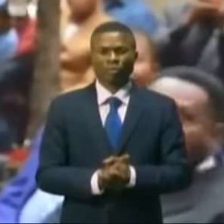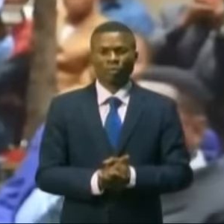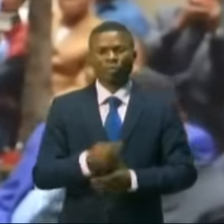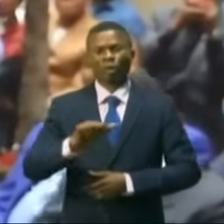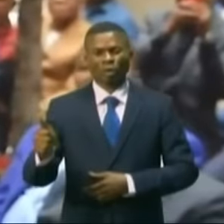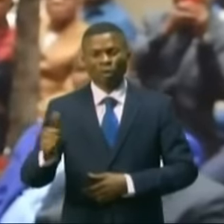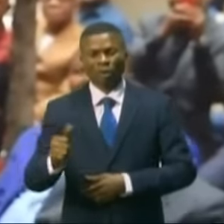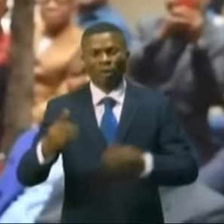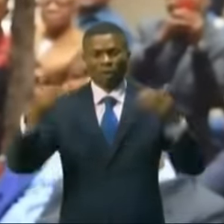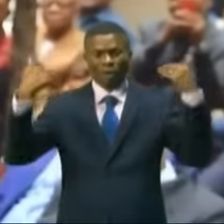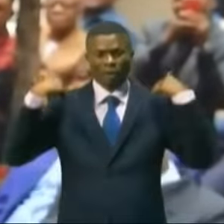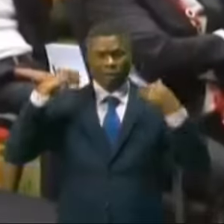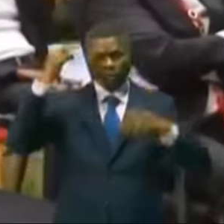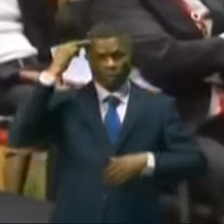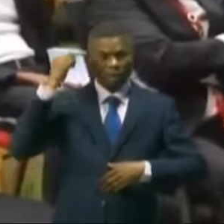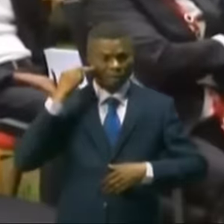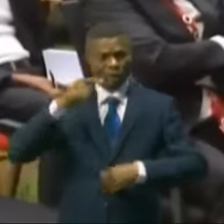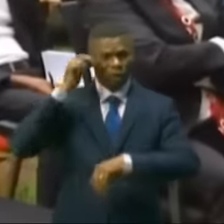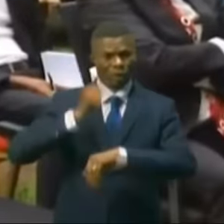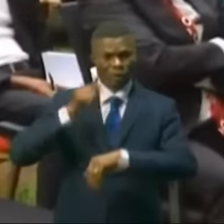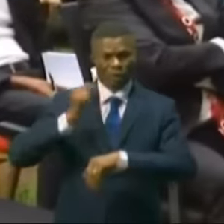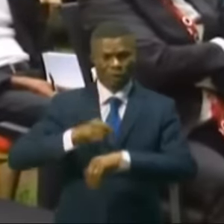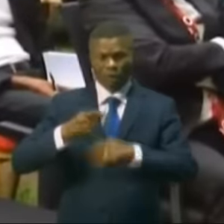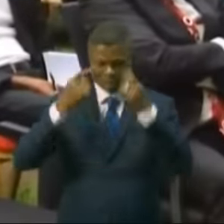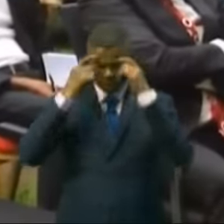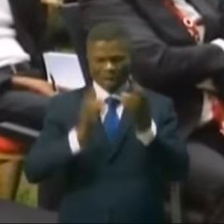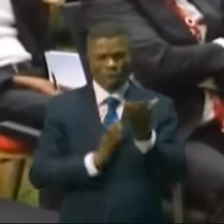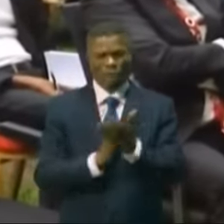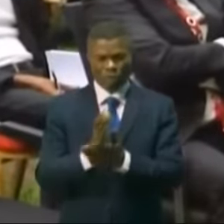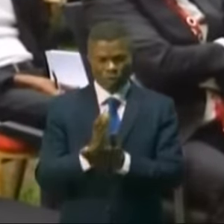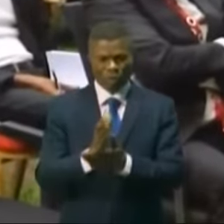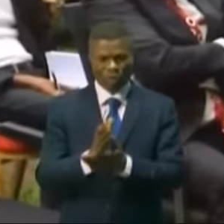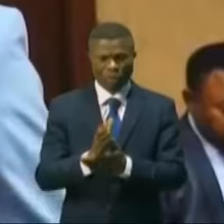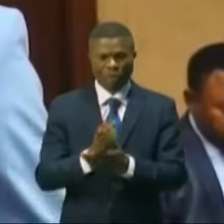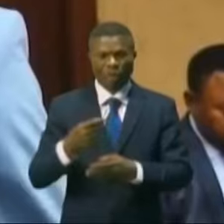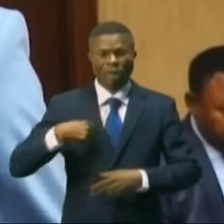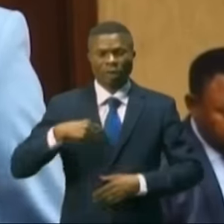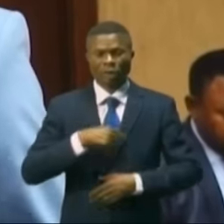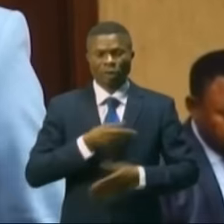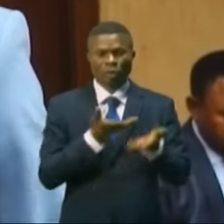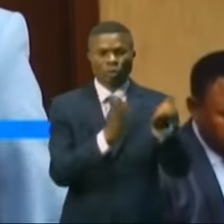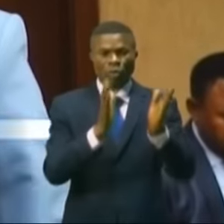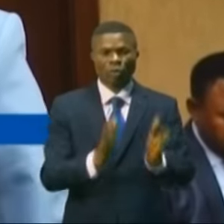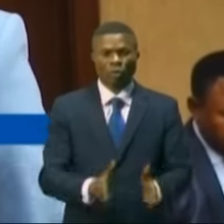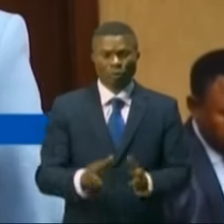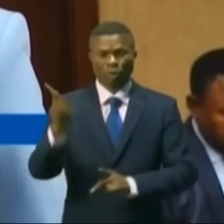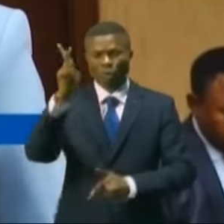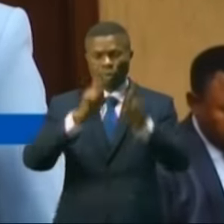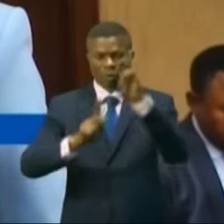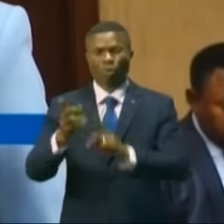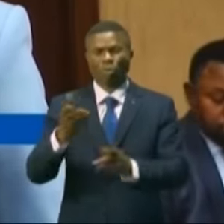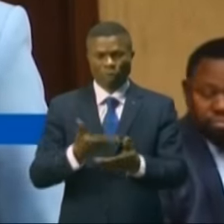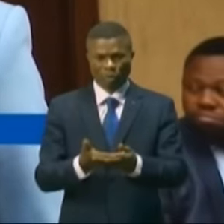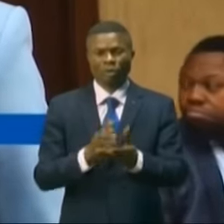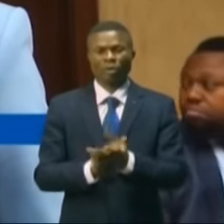le patron de la justice, connu pour sa rigueur, fixe un nouveau cap. Nous sommes les serviteurs du peuple.